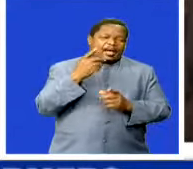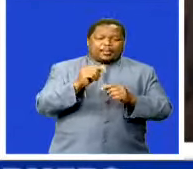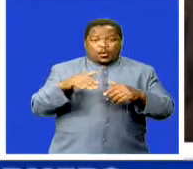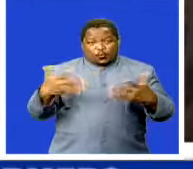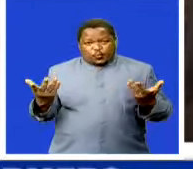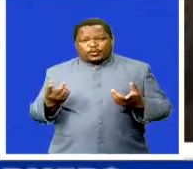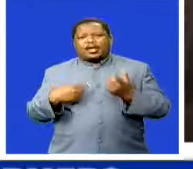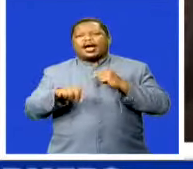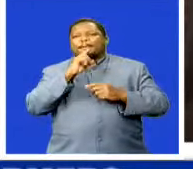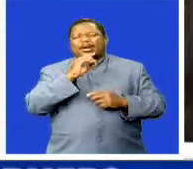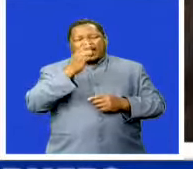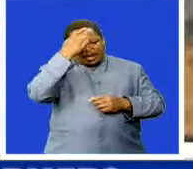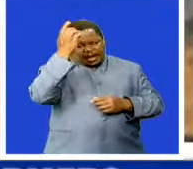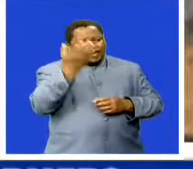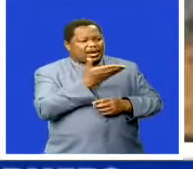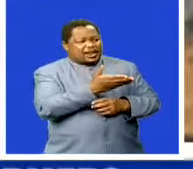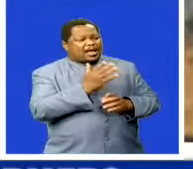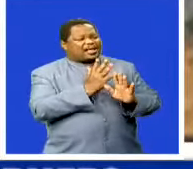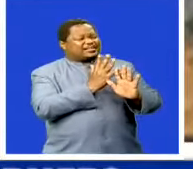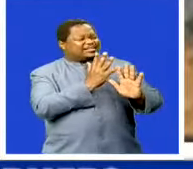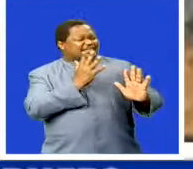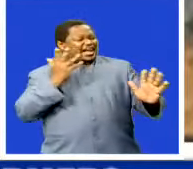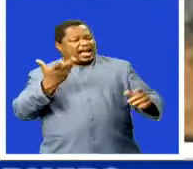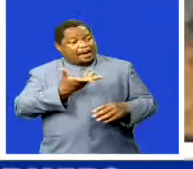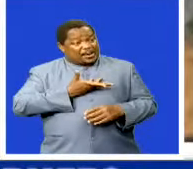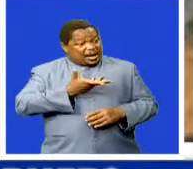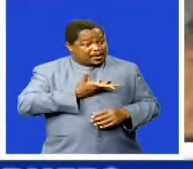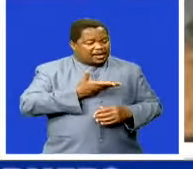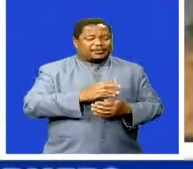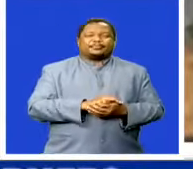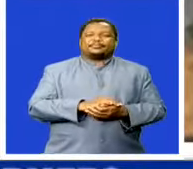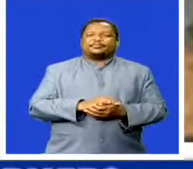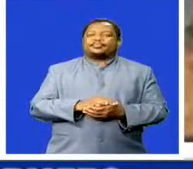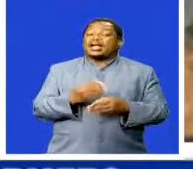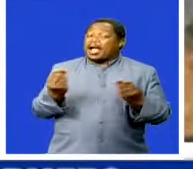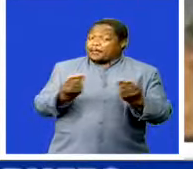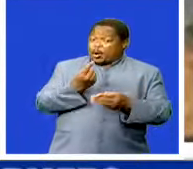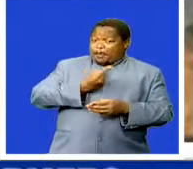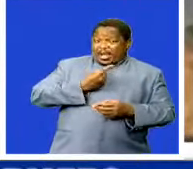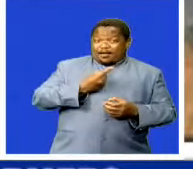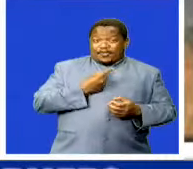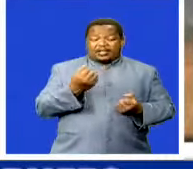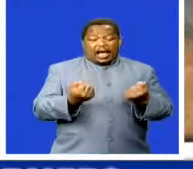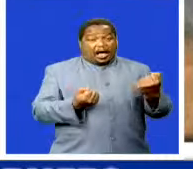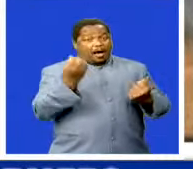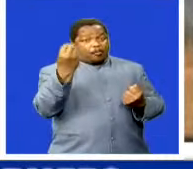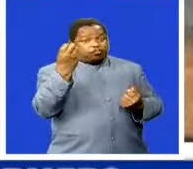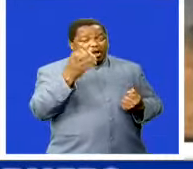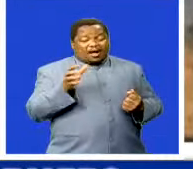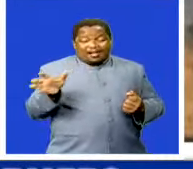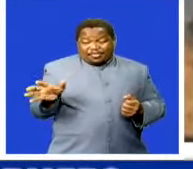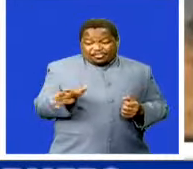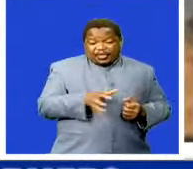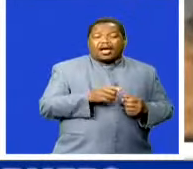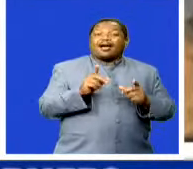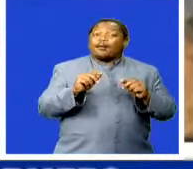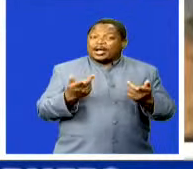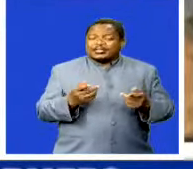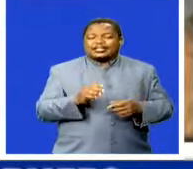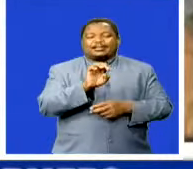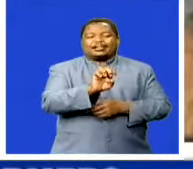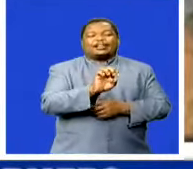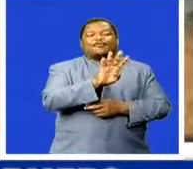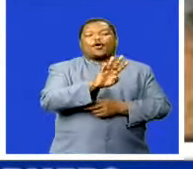tahulumende tinelidelezile lithe bavame ukucharge 400 ngilawo Okhanza ukuthi lenzima yakhe